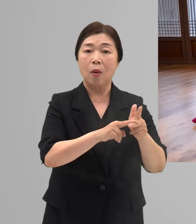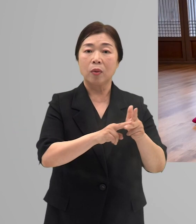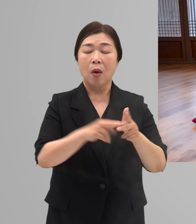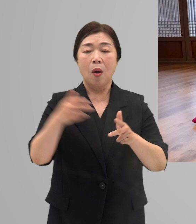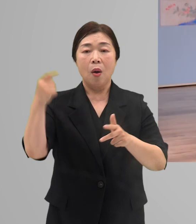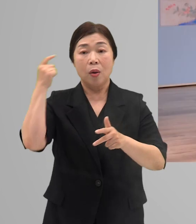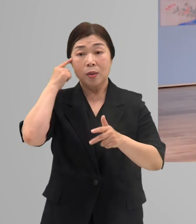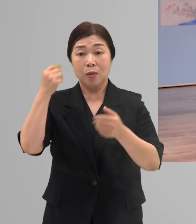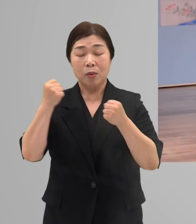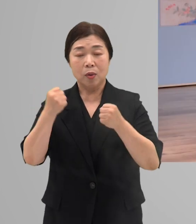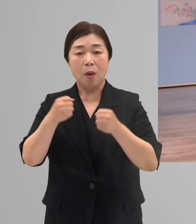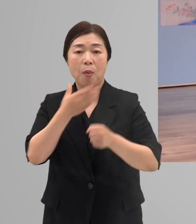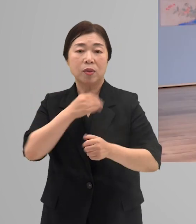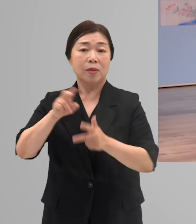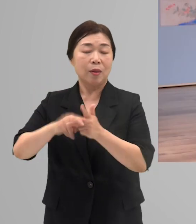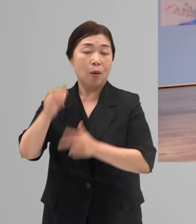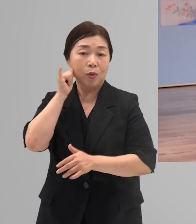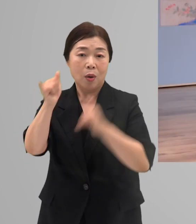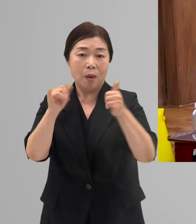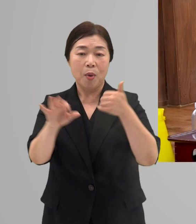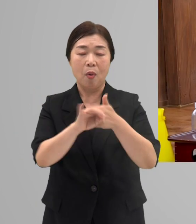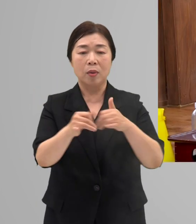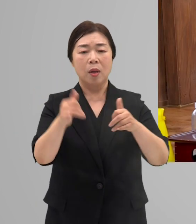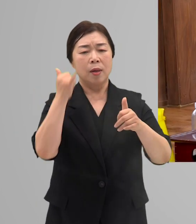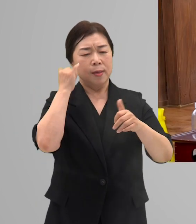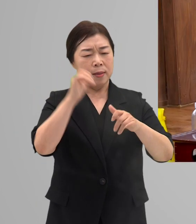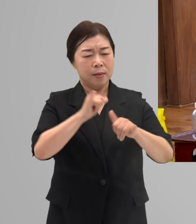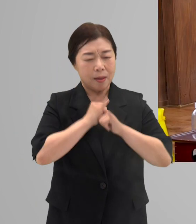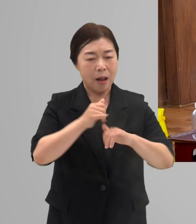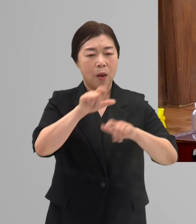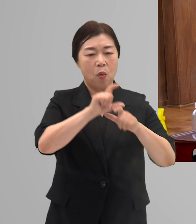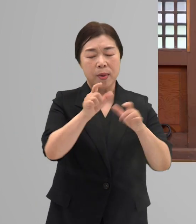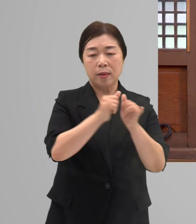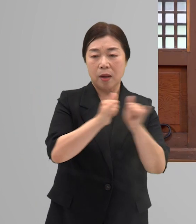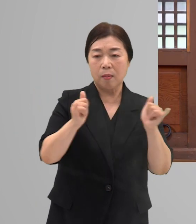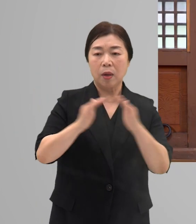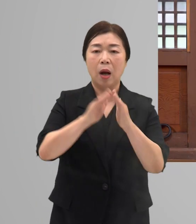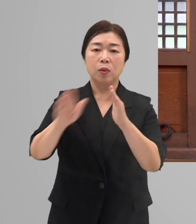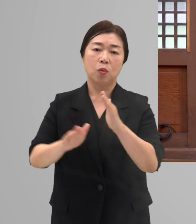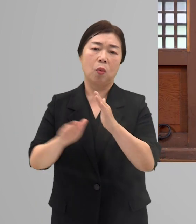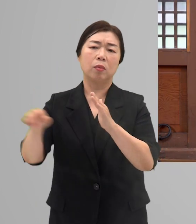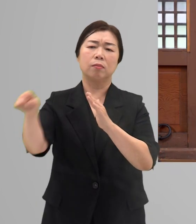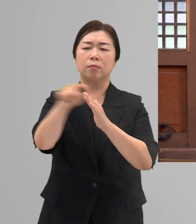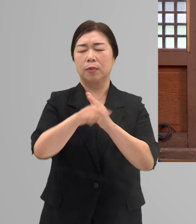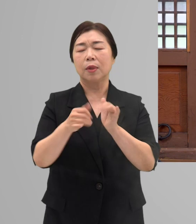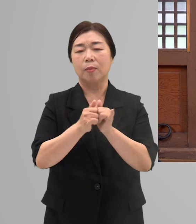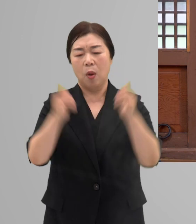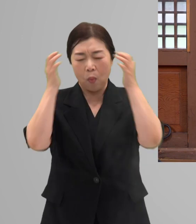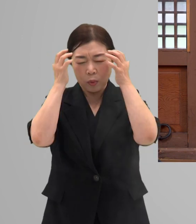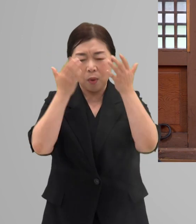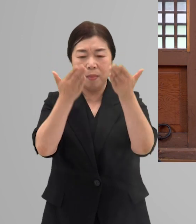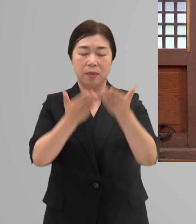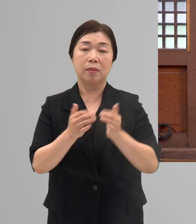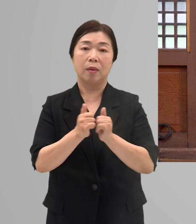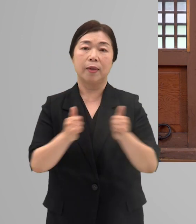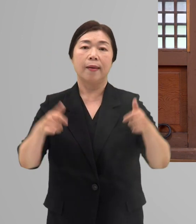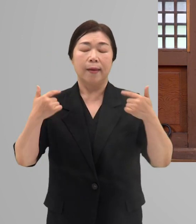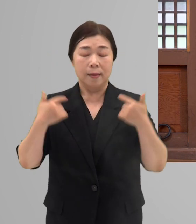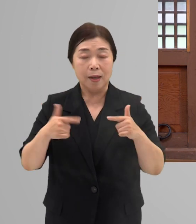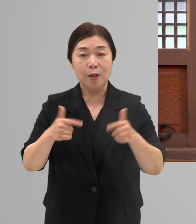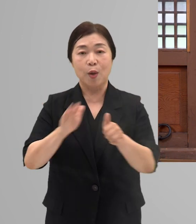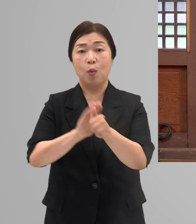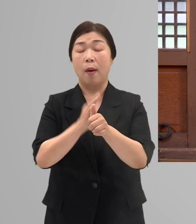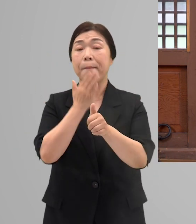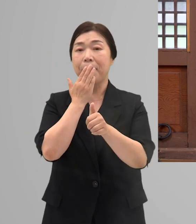정신건강복지센터로 문의하면 자살 시도자뿐만 아니라 자살을 고민하는 사람, 유족 등 주변인의 상실로 고통받는 분들도 언제든지